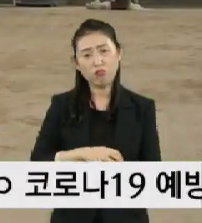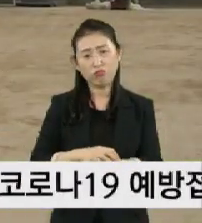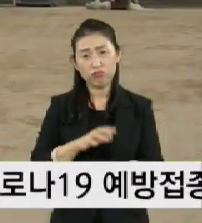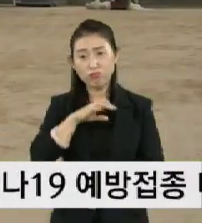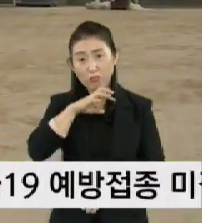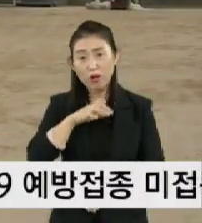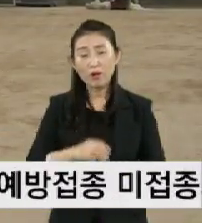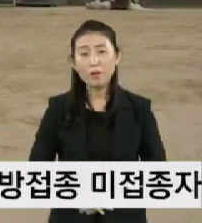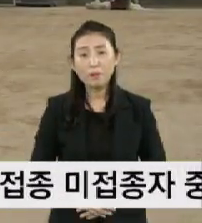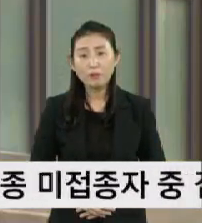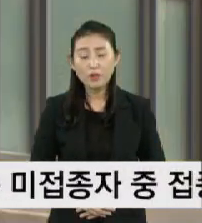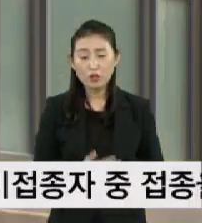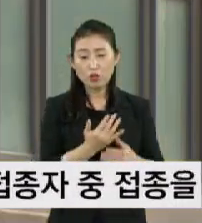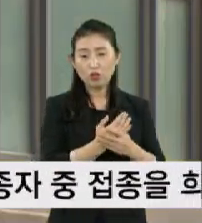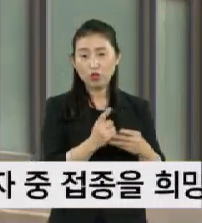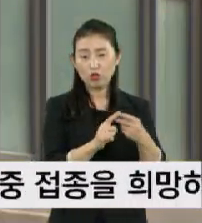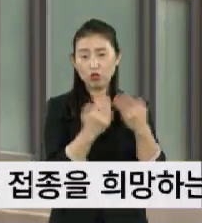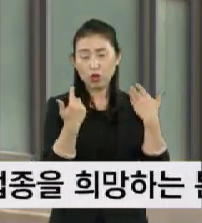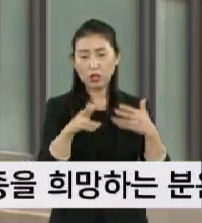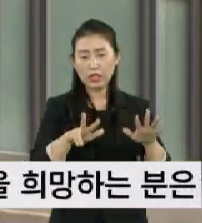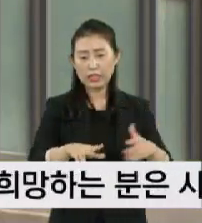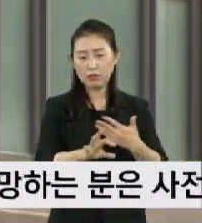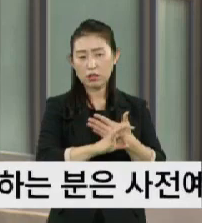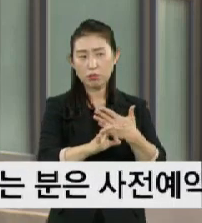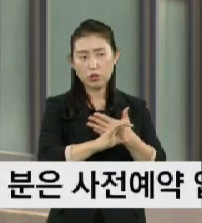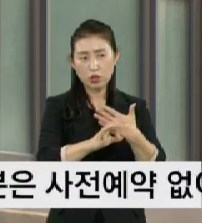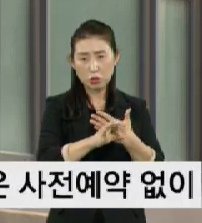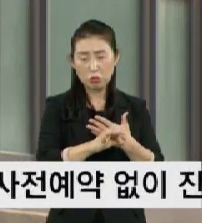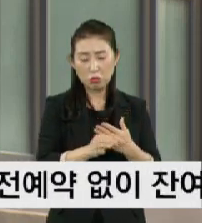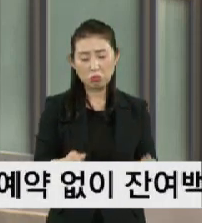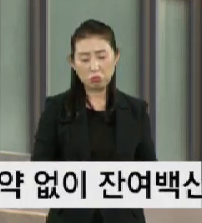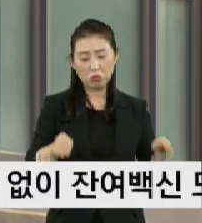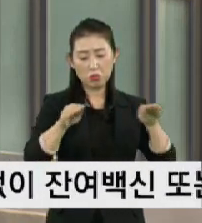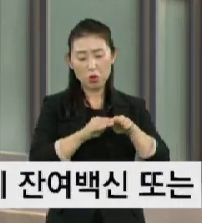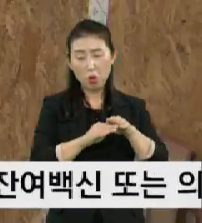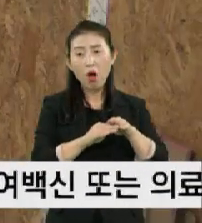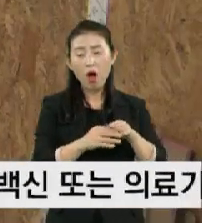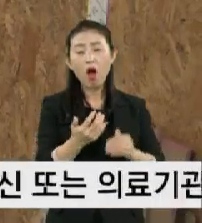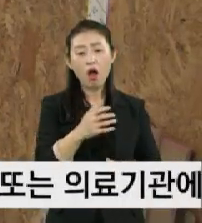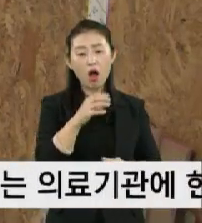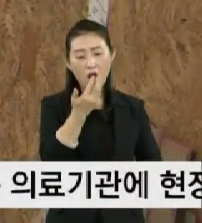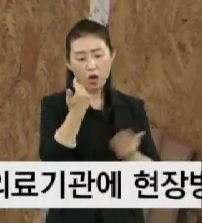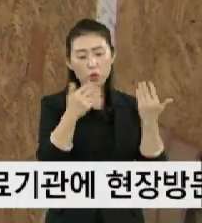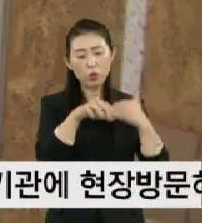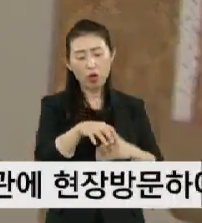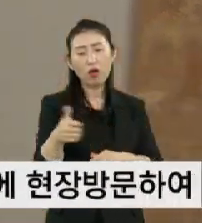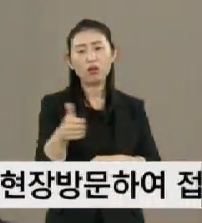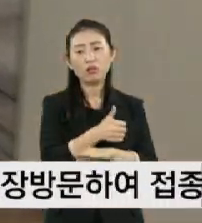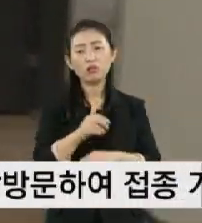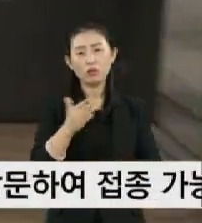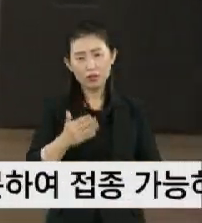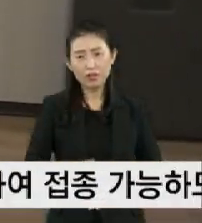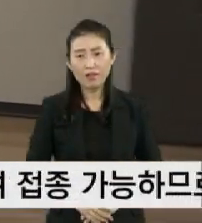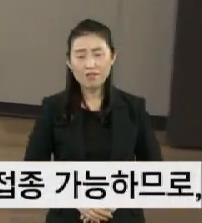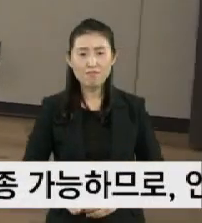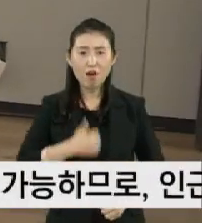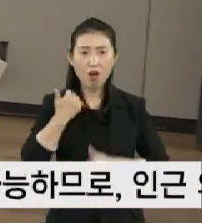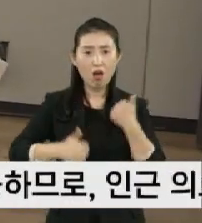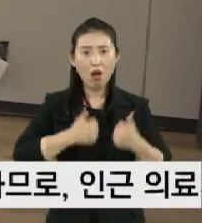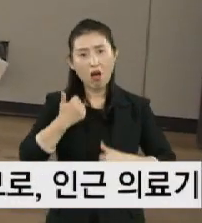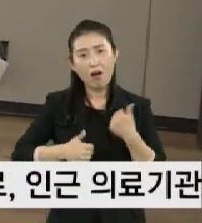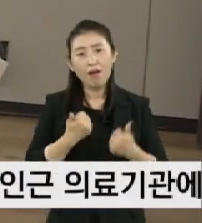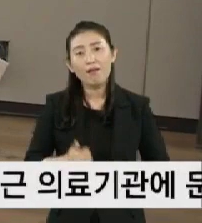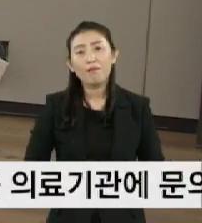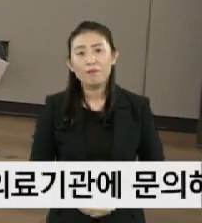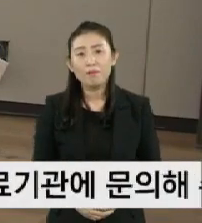하소연합니다. 그것도 유성중학교에 임시 마련된 조립식 초등학교에 통학해야 하는 형편이라며 분통을